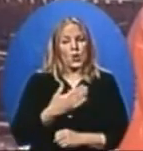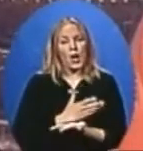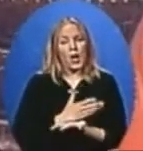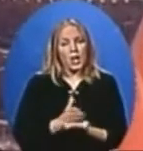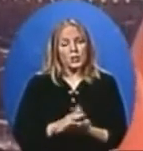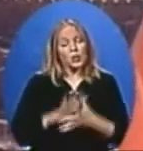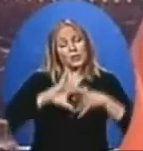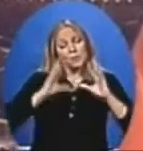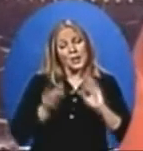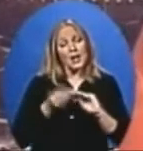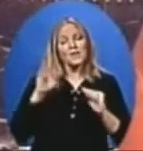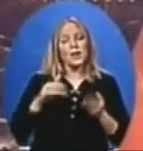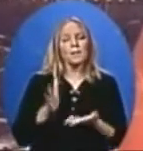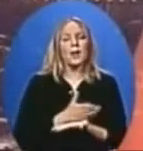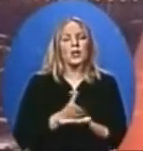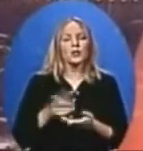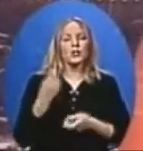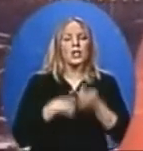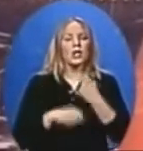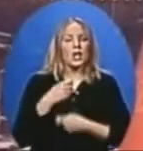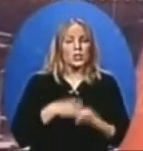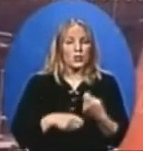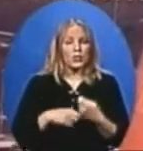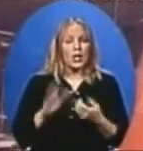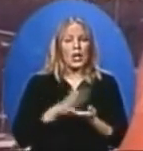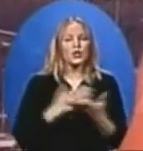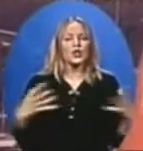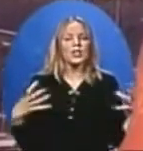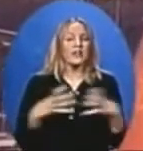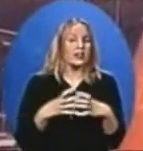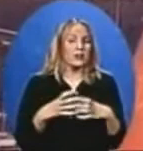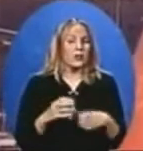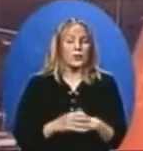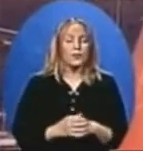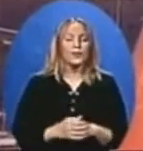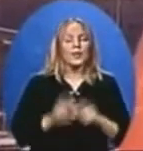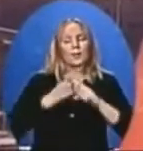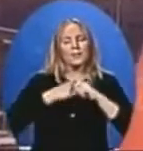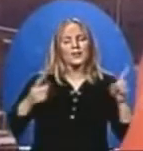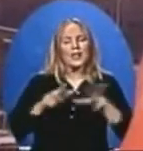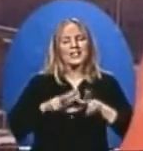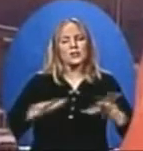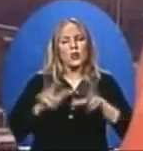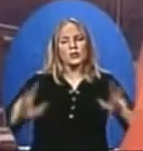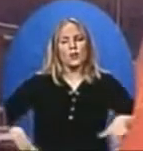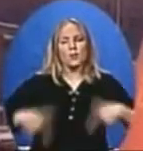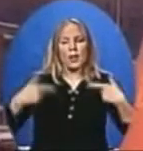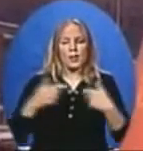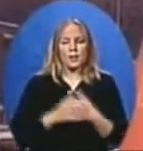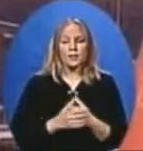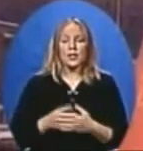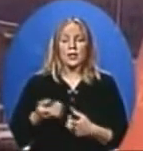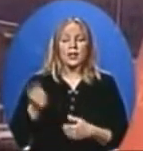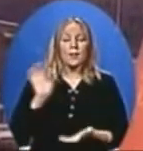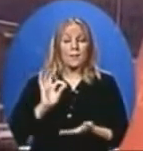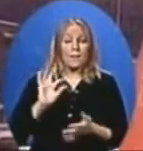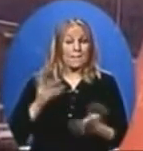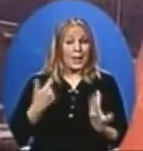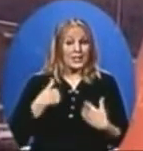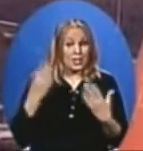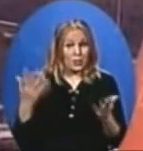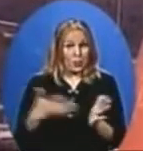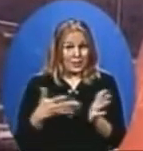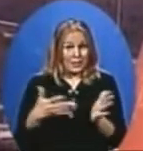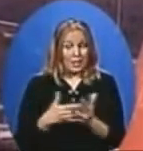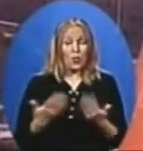בהחלטות בכלל, אבל גם בהחלטות כלכליות, אוקיי. החלטות חברתיות. במגוון סיטואציות בחיים. מה שאנחנו בדקנו, וזה